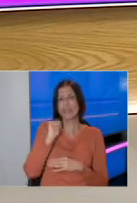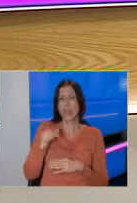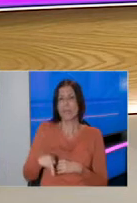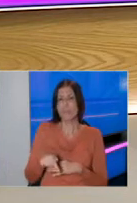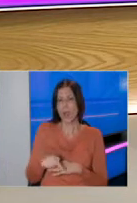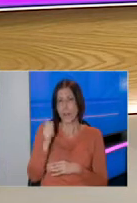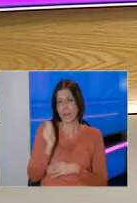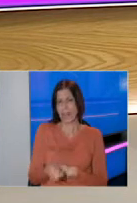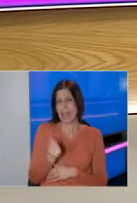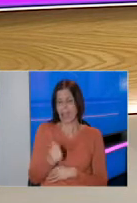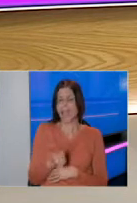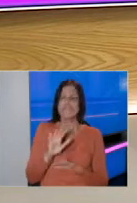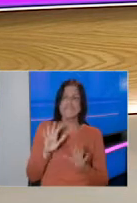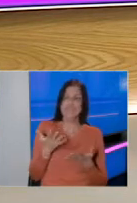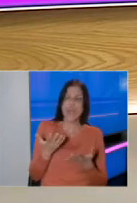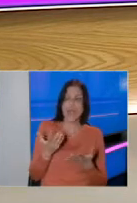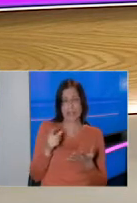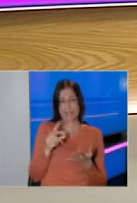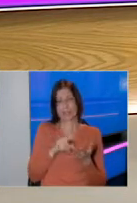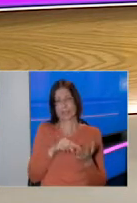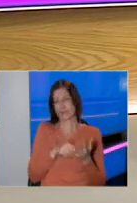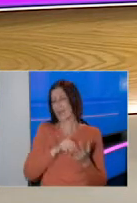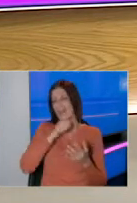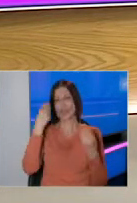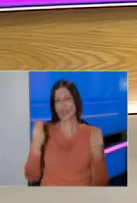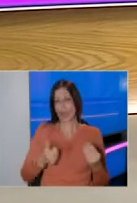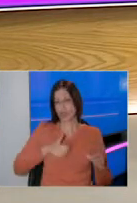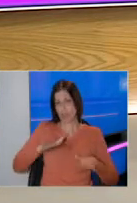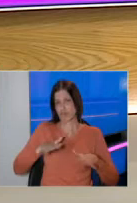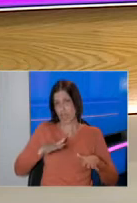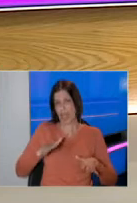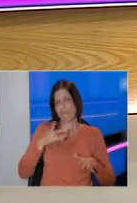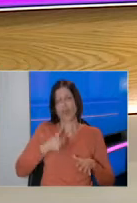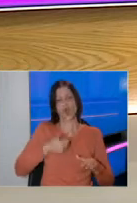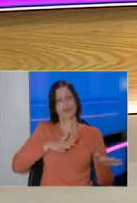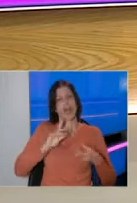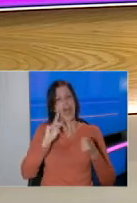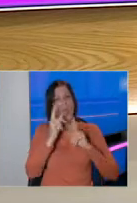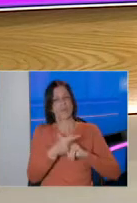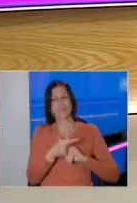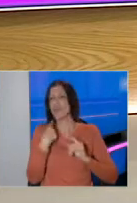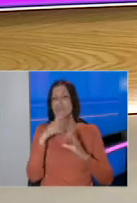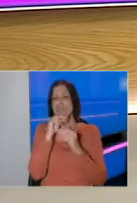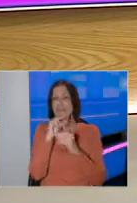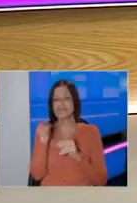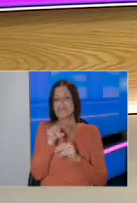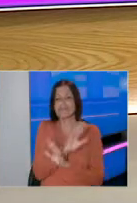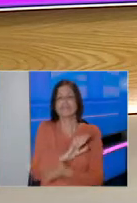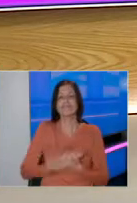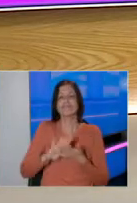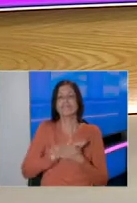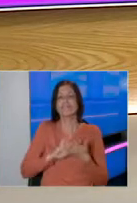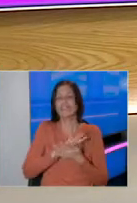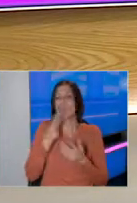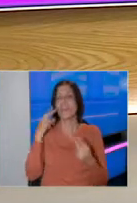במליאה, ואולי, אתם יודעים, התמונה הטובה ביותר. ראש הממשלה וראש הממשלה החליפי לא החליפו ביניהם לא מילה ואף